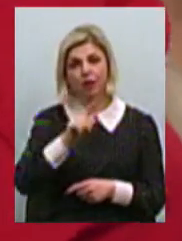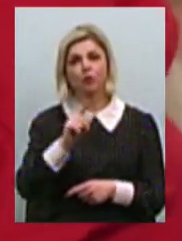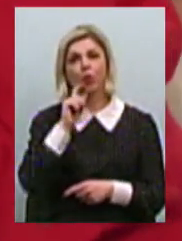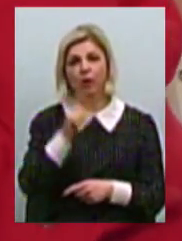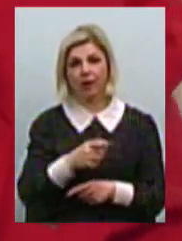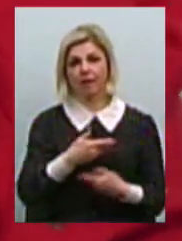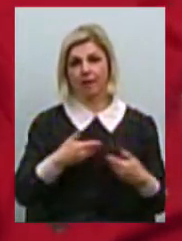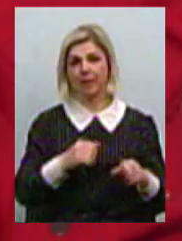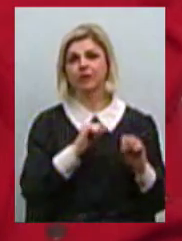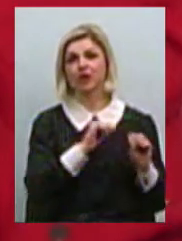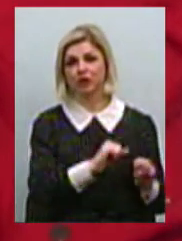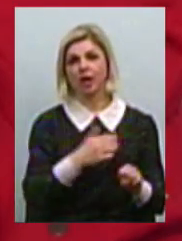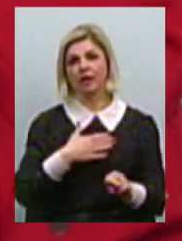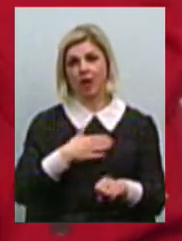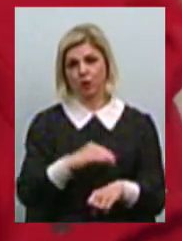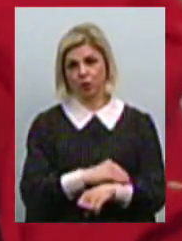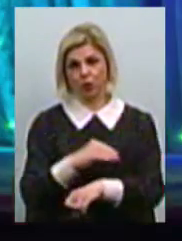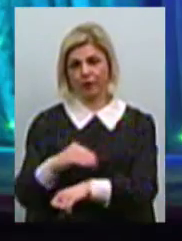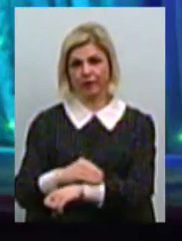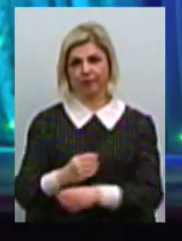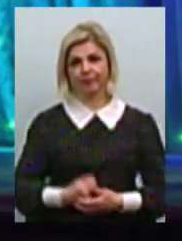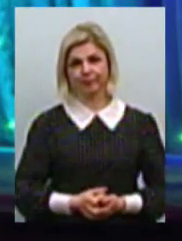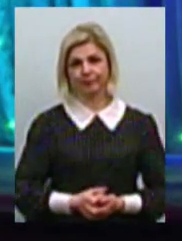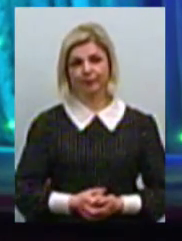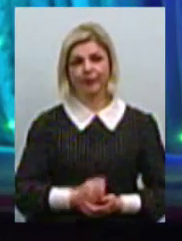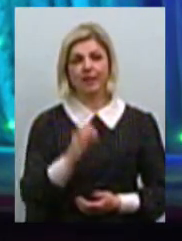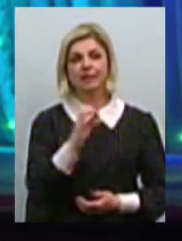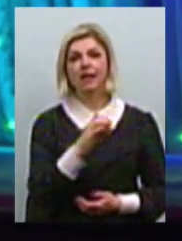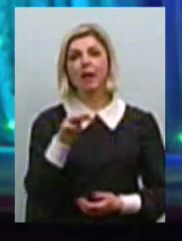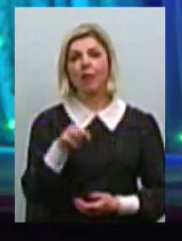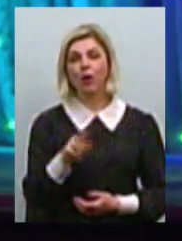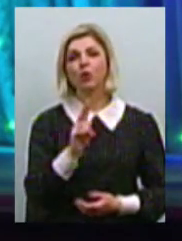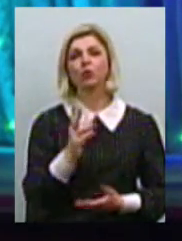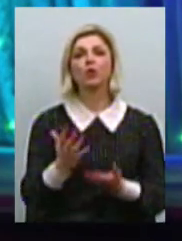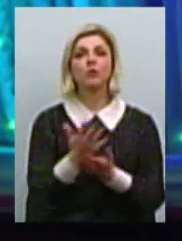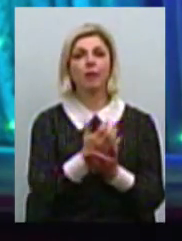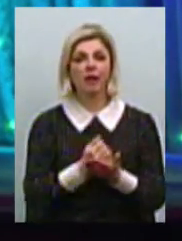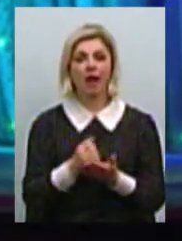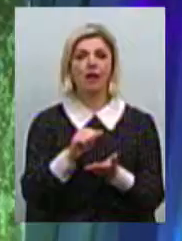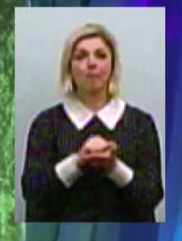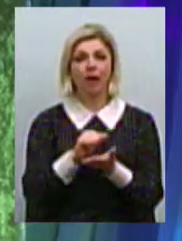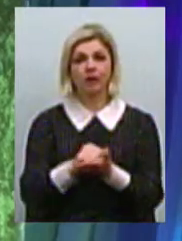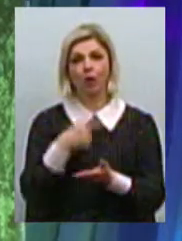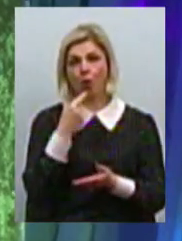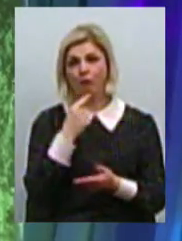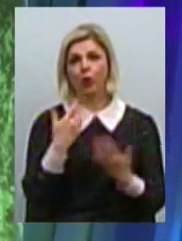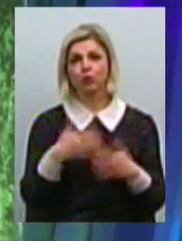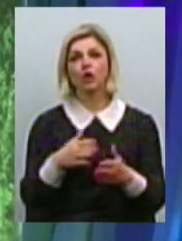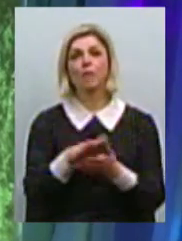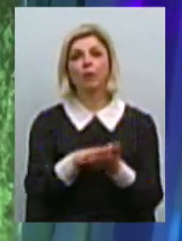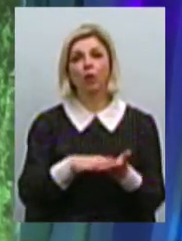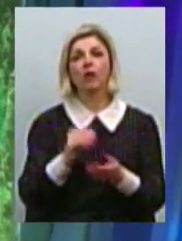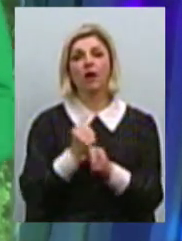захищали. Захищали наші чоловіки. Сергій Макарчук, який збирав матеріали до видання, говорить, вже триває робота